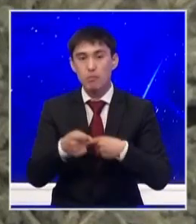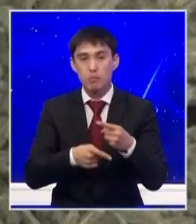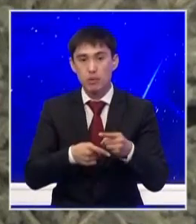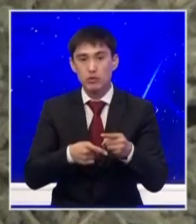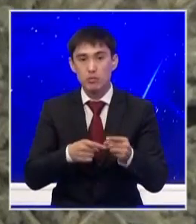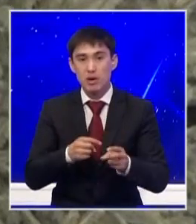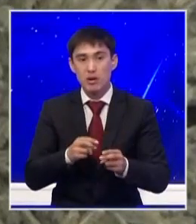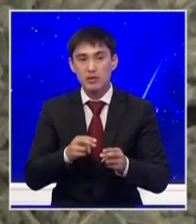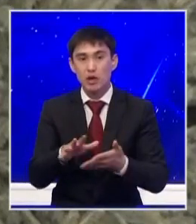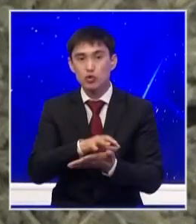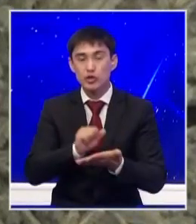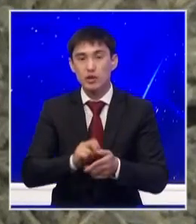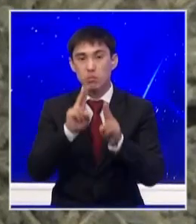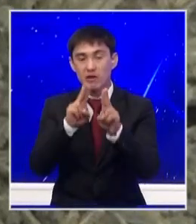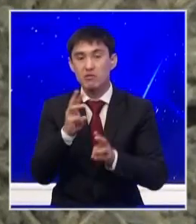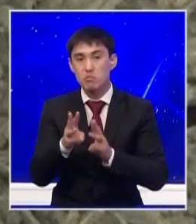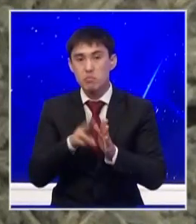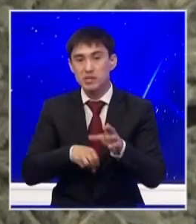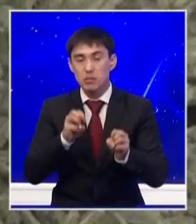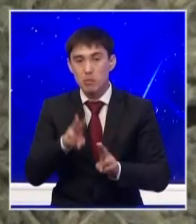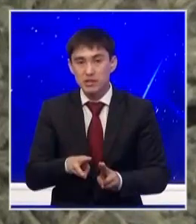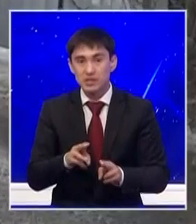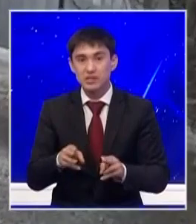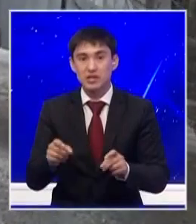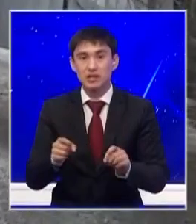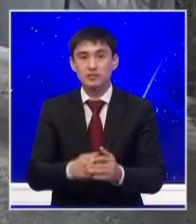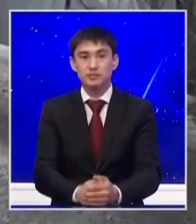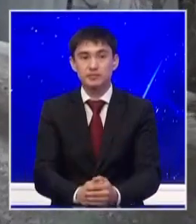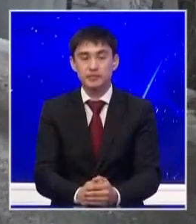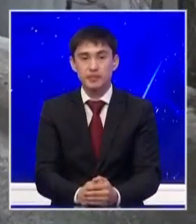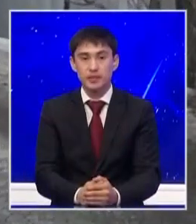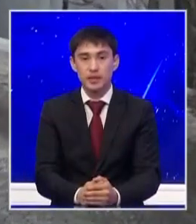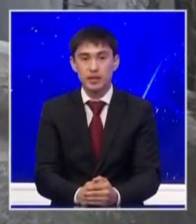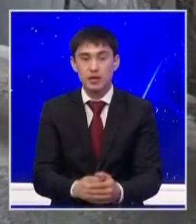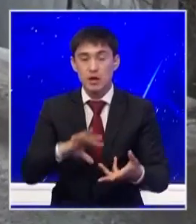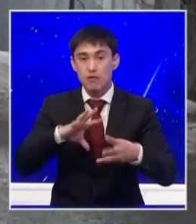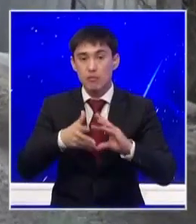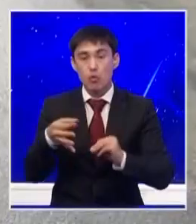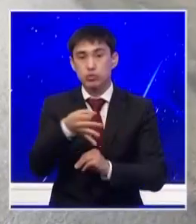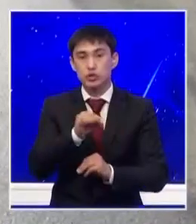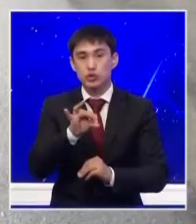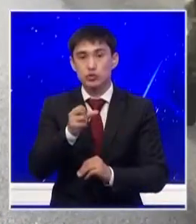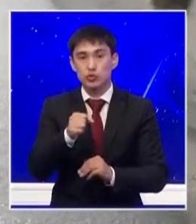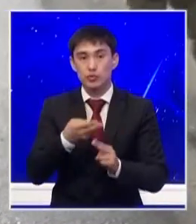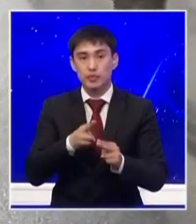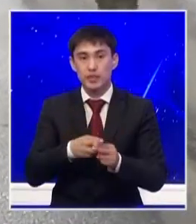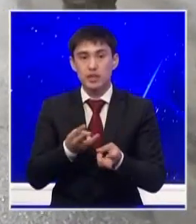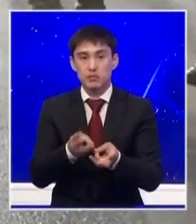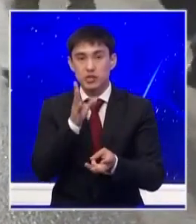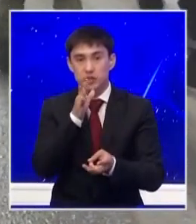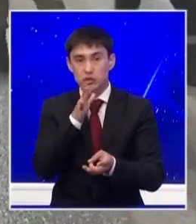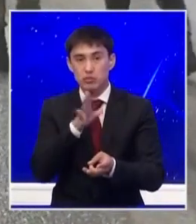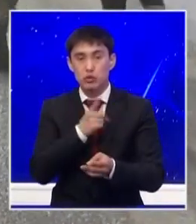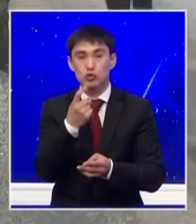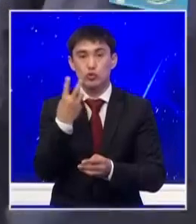правил пожарной безопасности при монтаже печного отопления если говорить целым то по области Жетысу В текущей отопительный сезон произошло